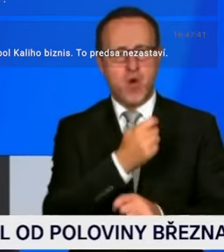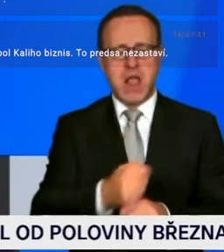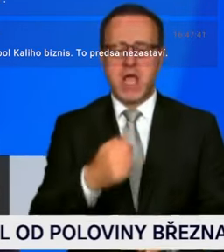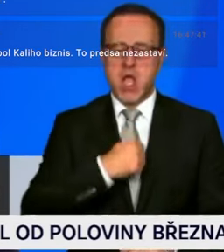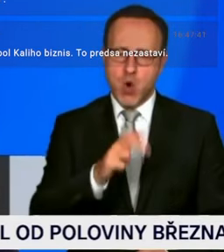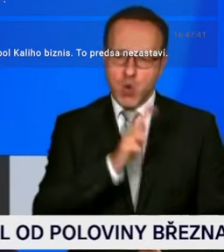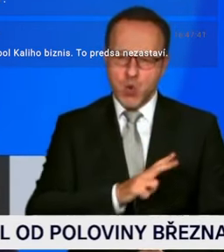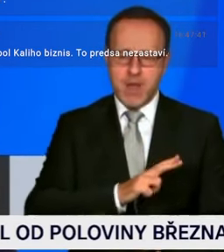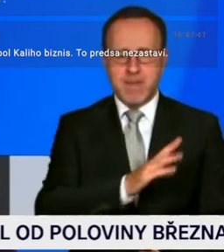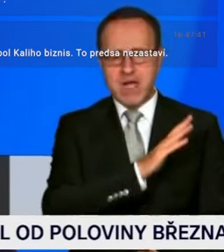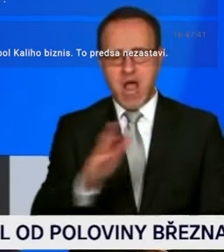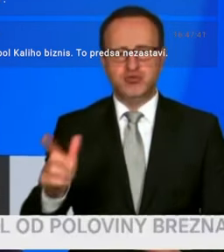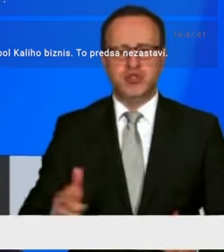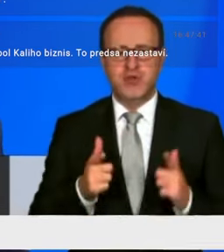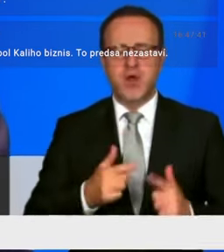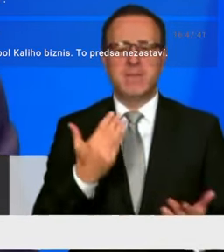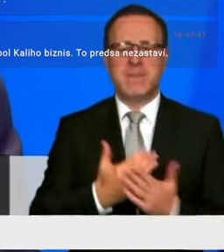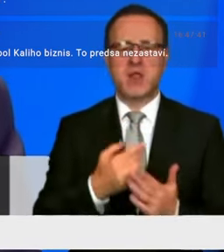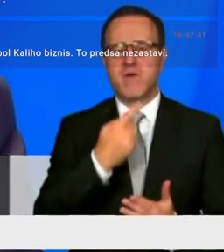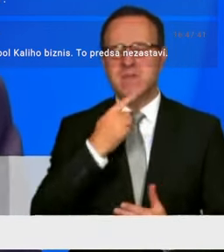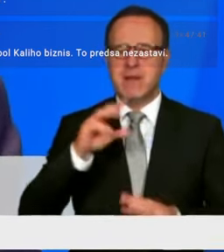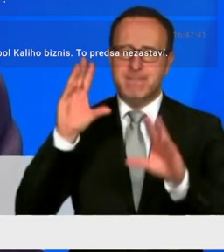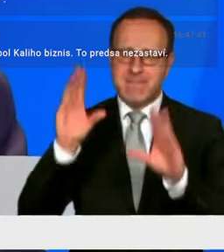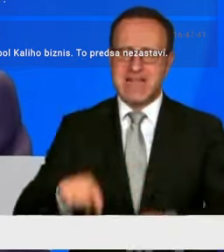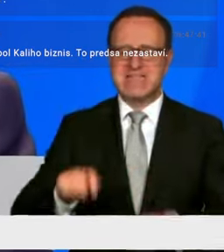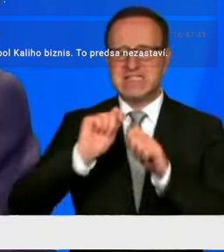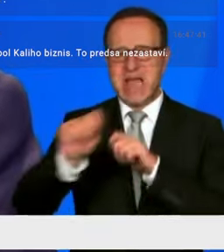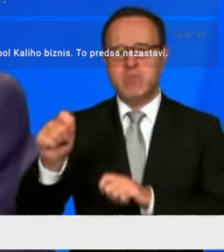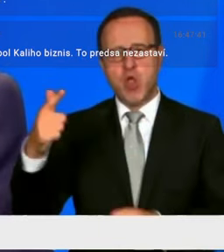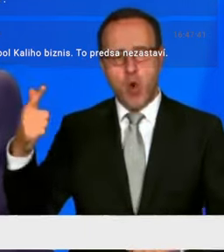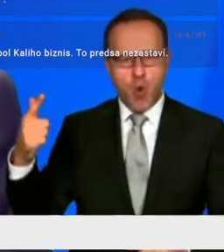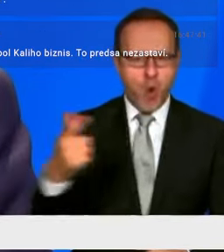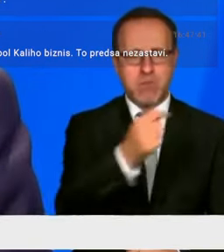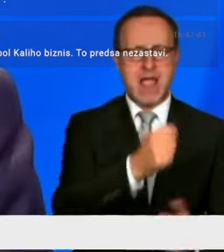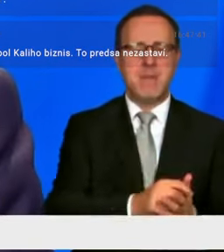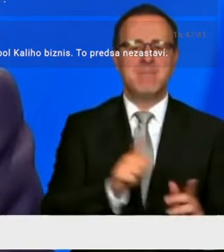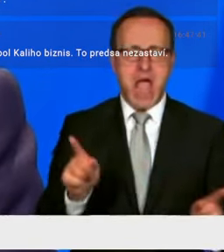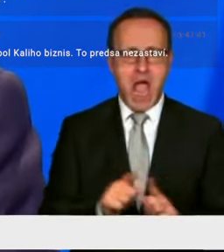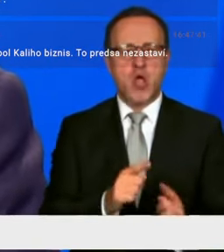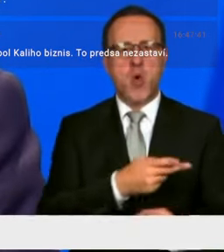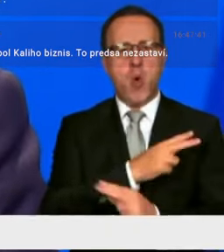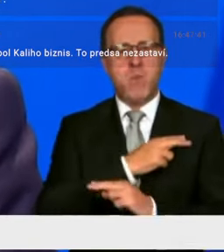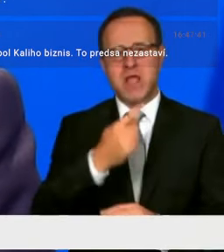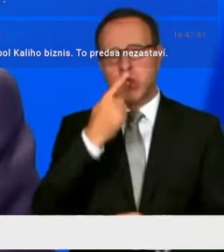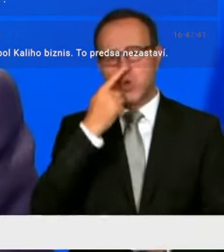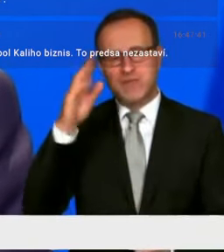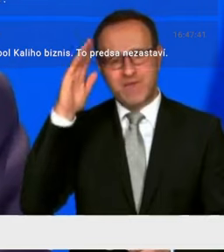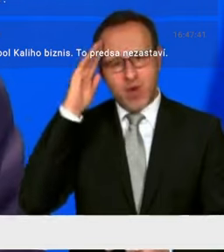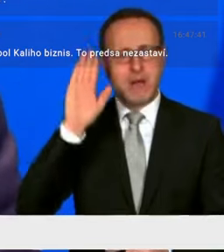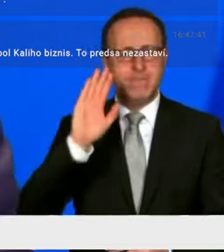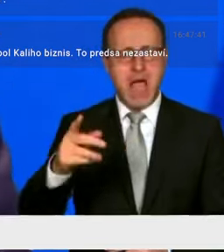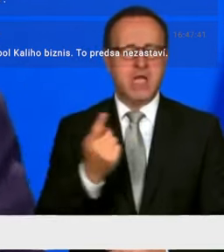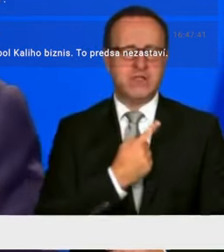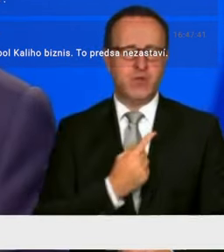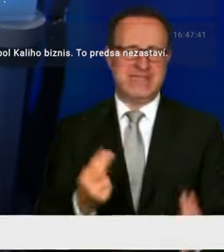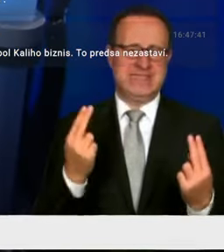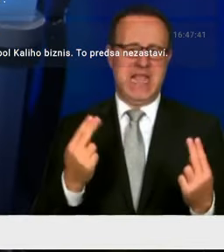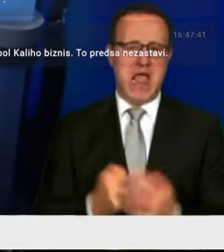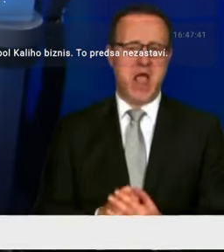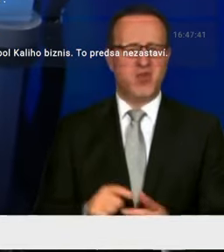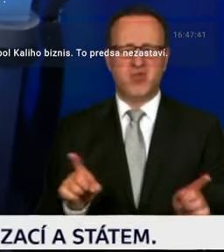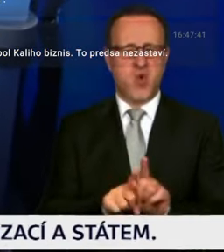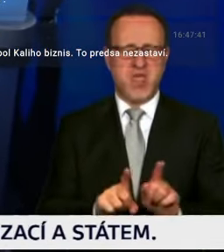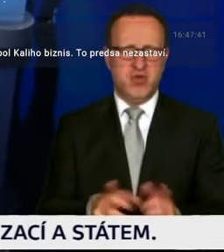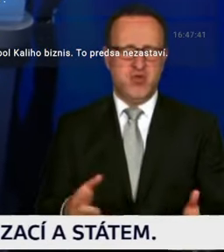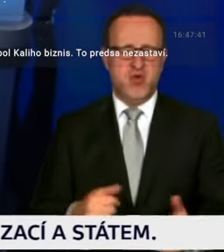poviem že sa majú prestať zabíjať obaja nielen jedni druhých lebo aj obeť ruského vojaka má svoju cenu každý zmarený život na tomto svete bez ohľadu na